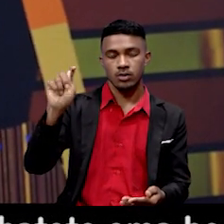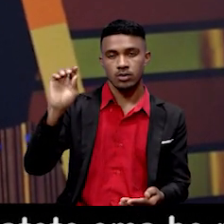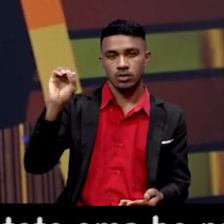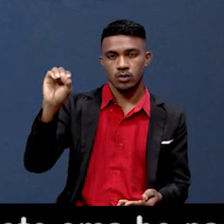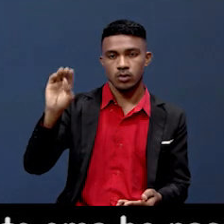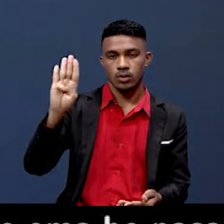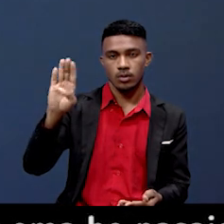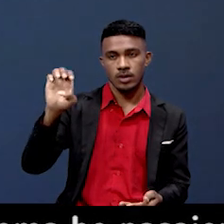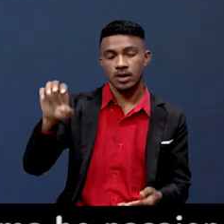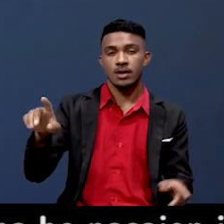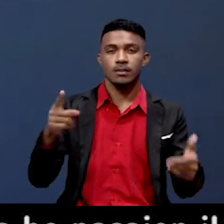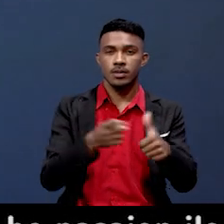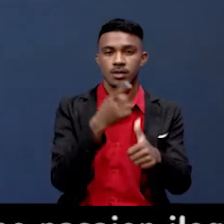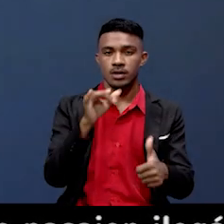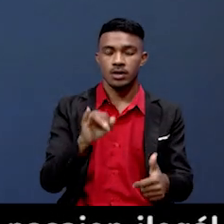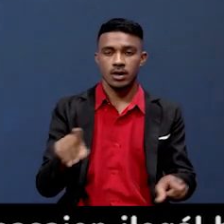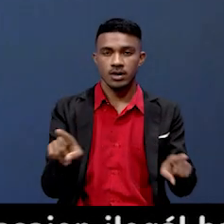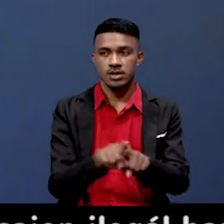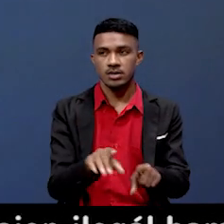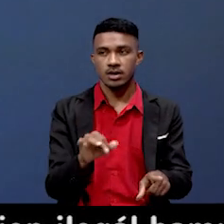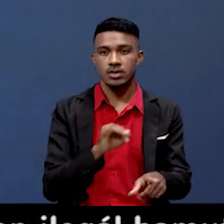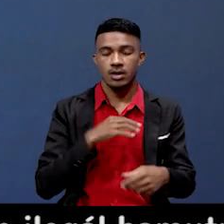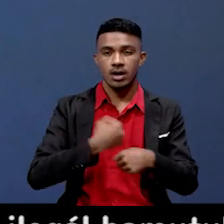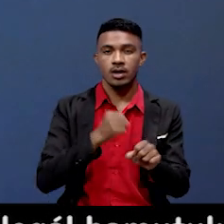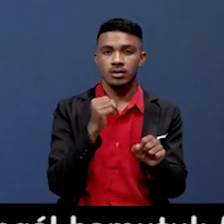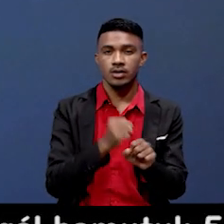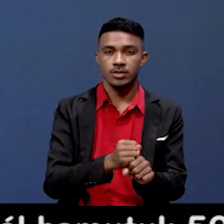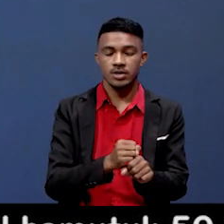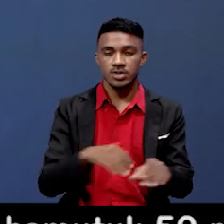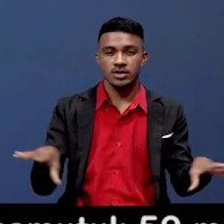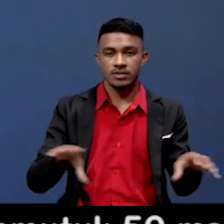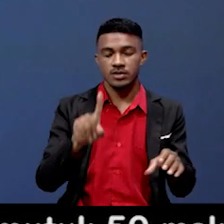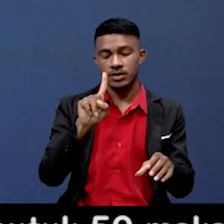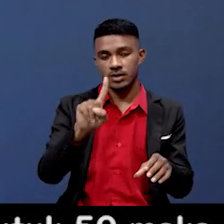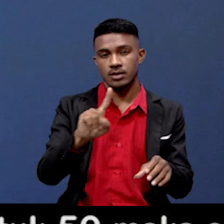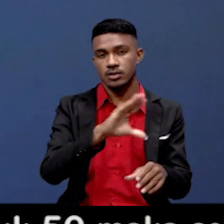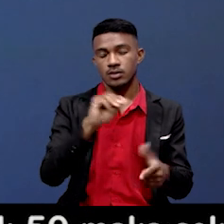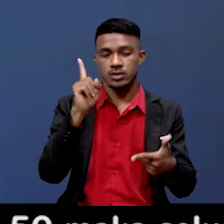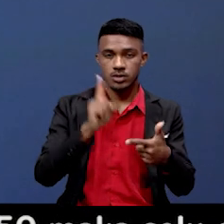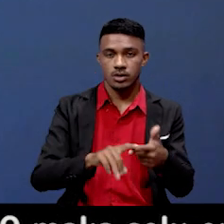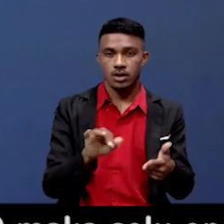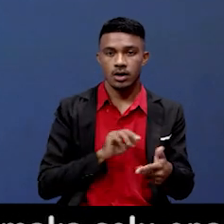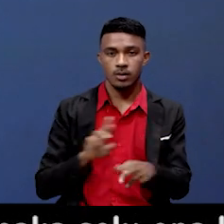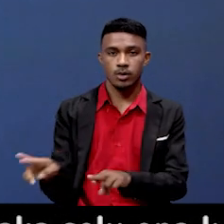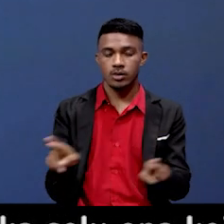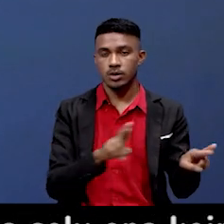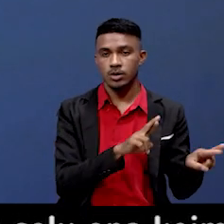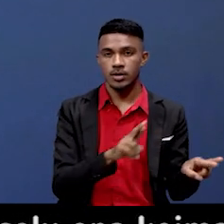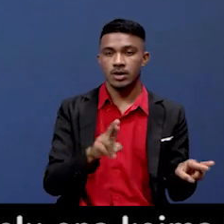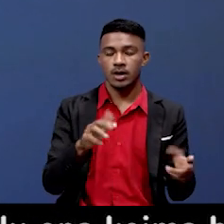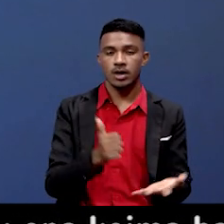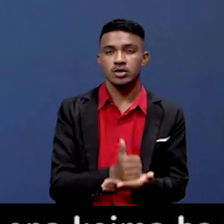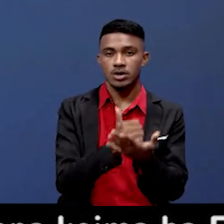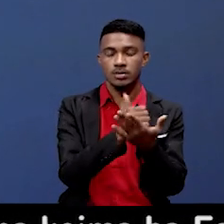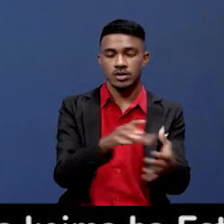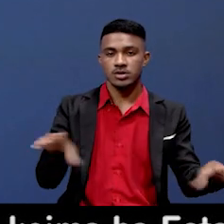sang premier han sang durante ham sano yang lalu hal marketing bah ya hawa ini obra ida nih. Si gundu hau mos pronto pa cooperar ba qualquer